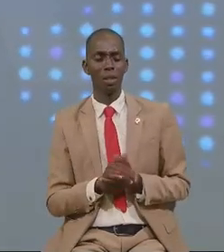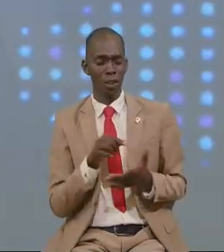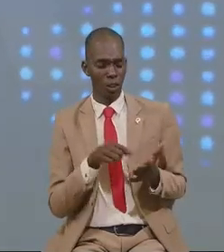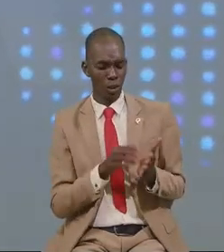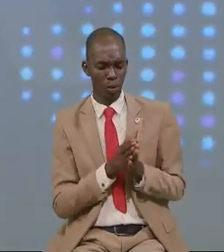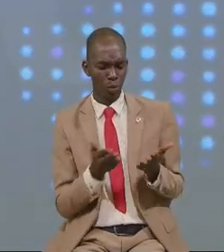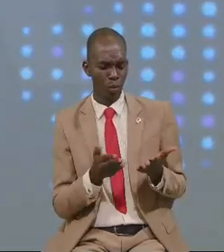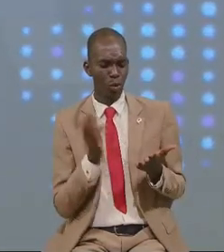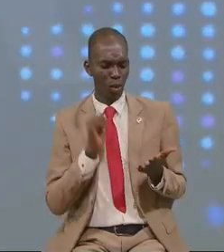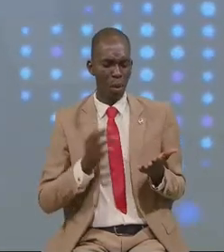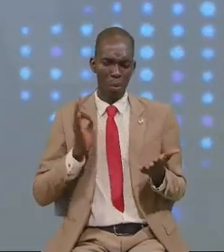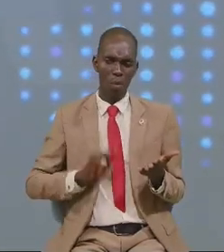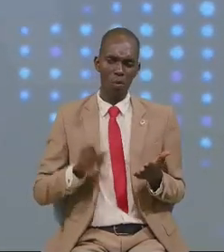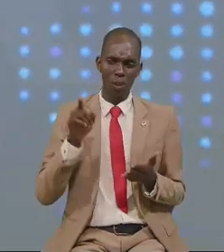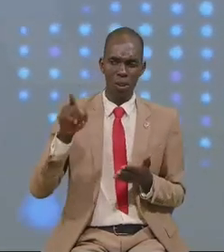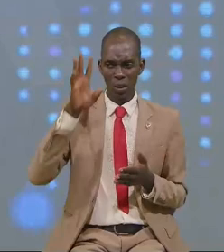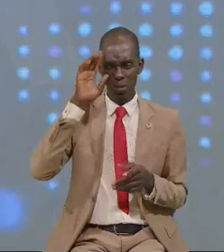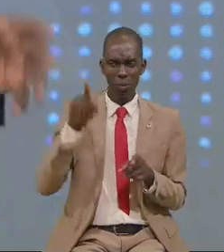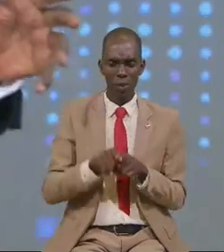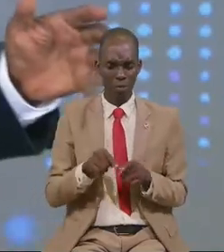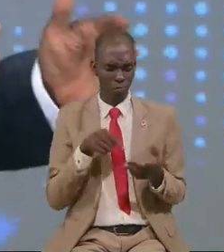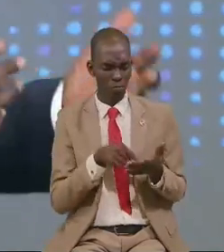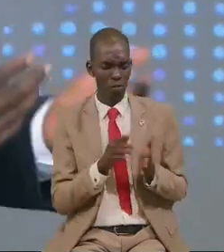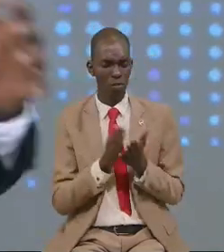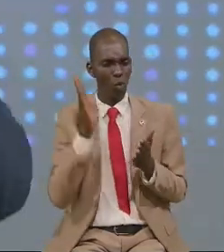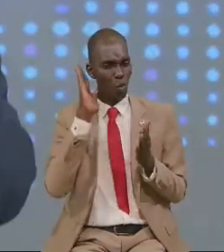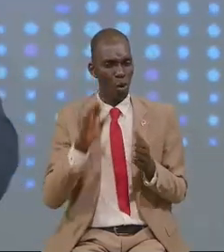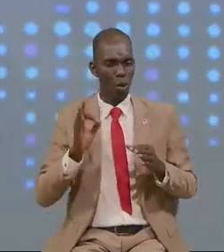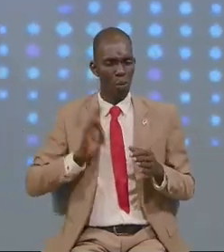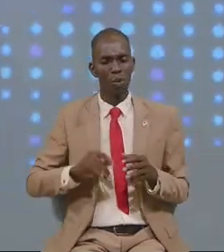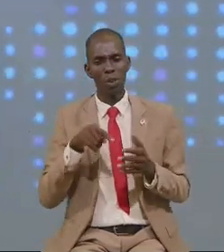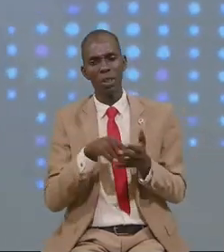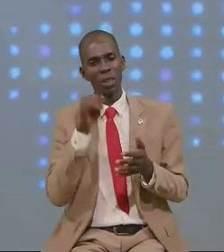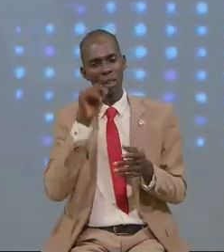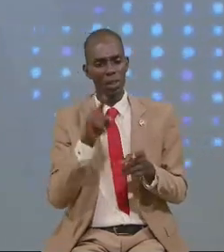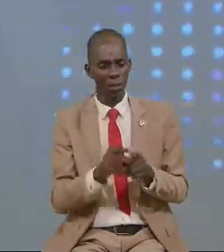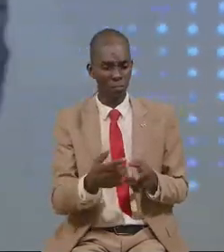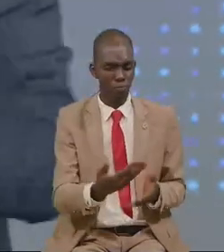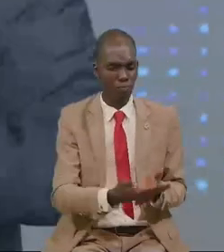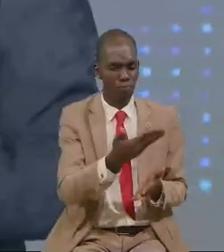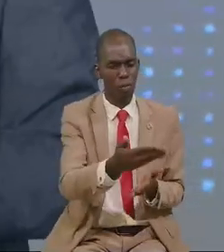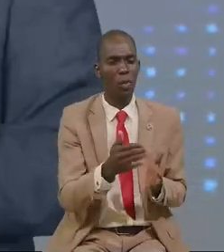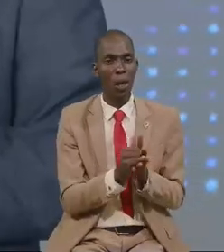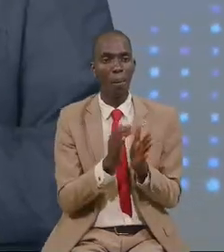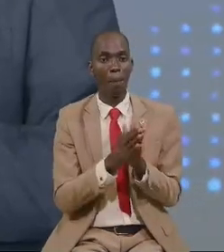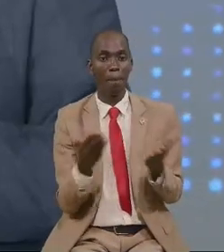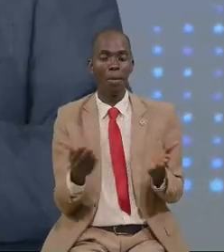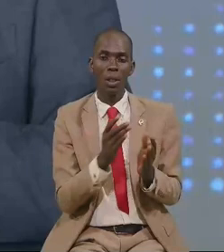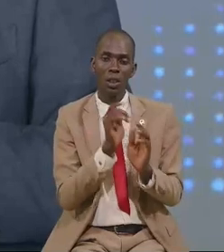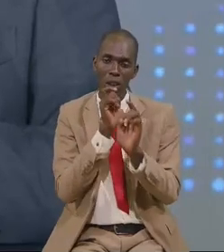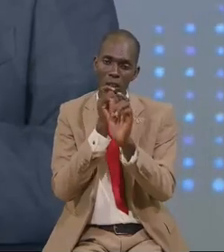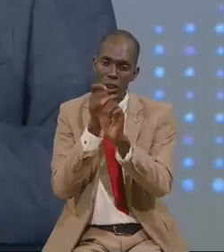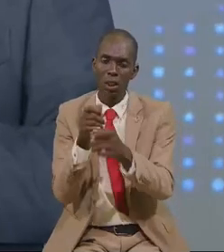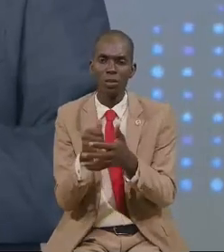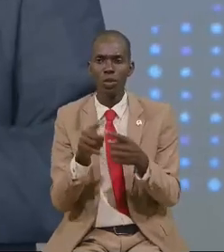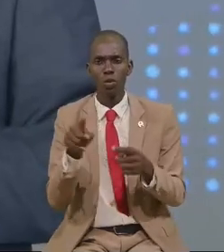profitable pour tel tel frère. Ou ceci va profiter à telle telle soeur. Et il achète ce livre-là. Et il te le donne. Est-ce que quelqu'un